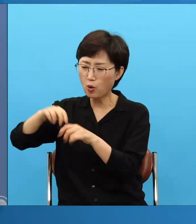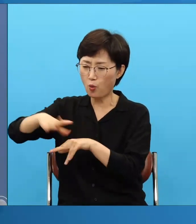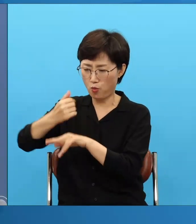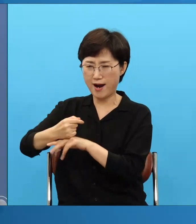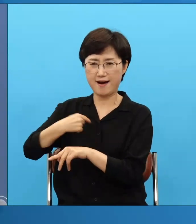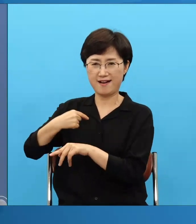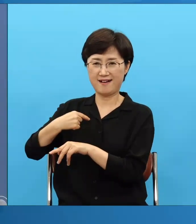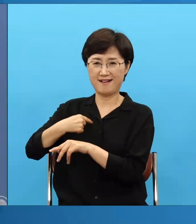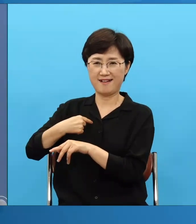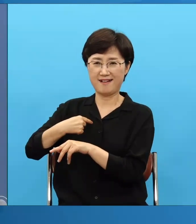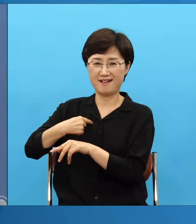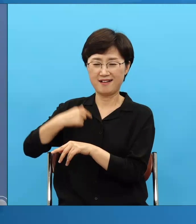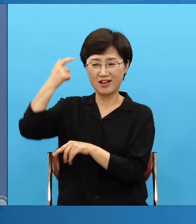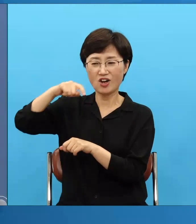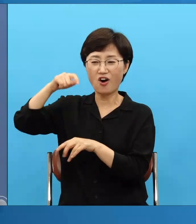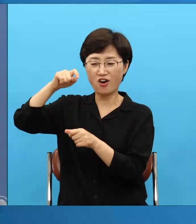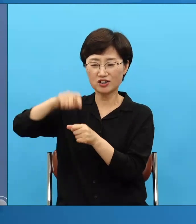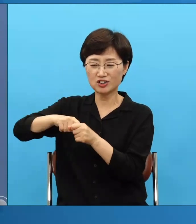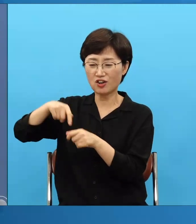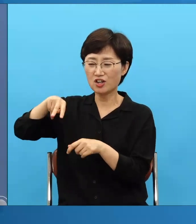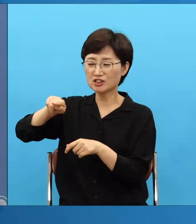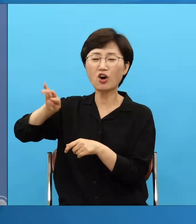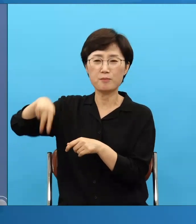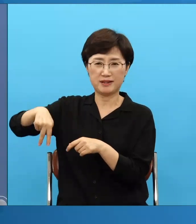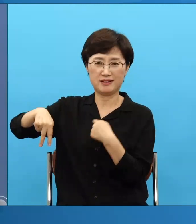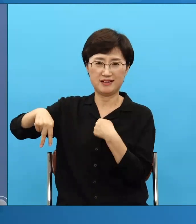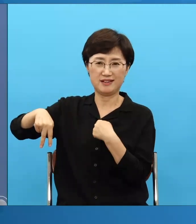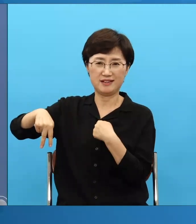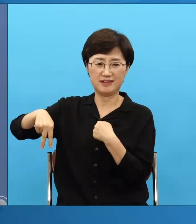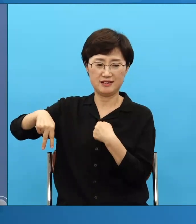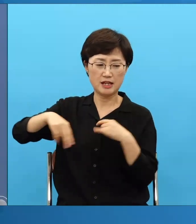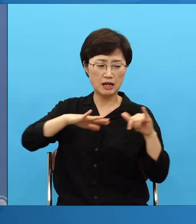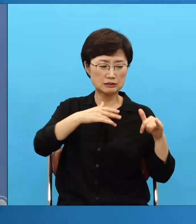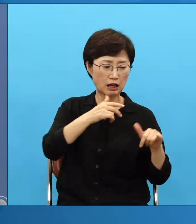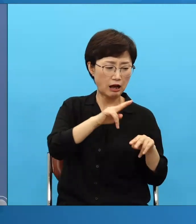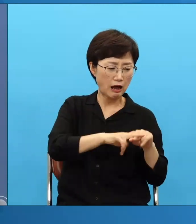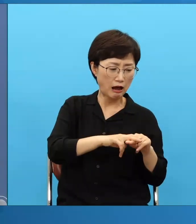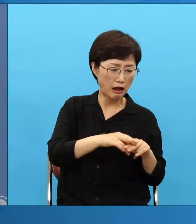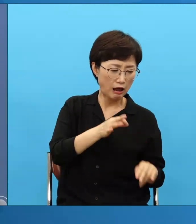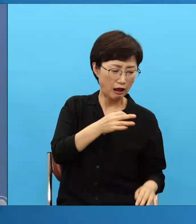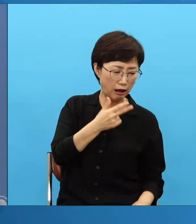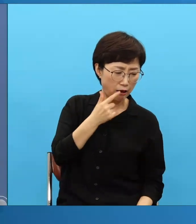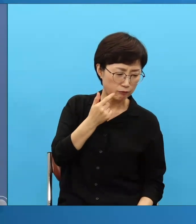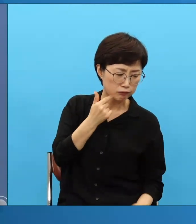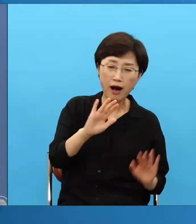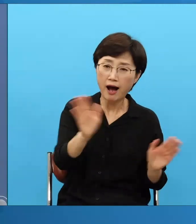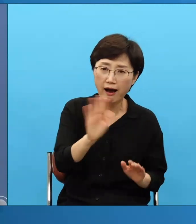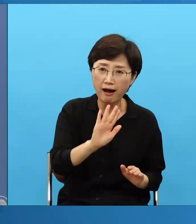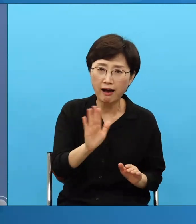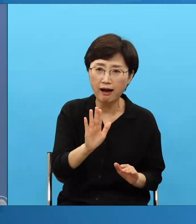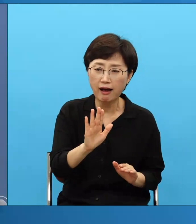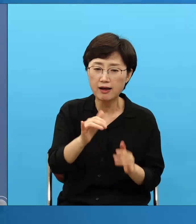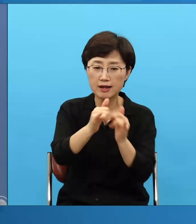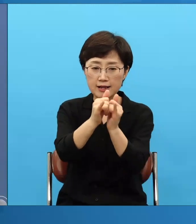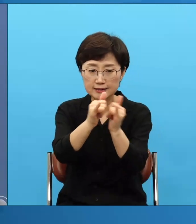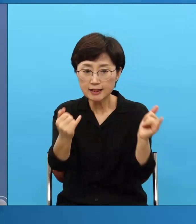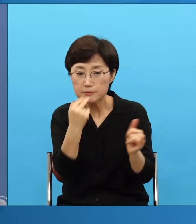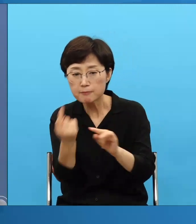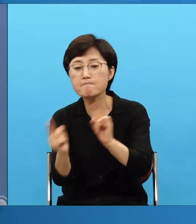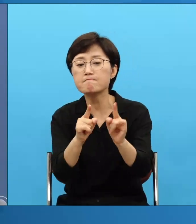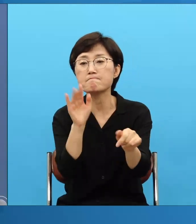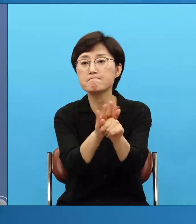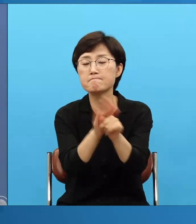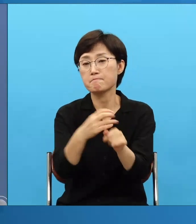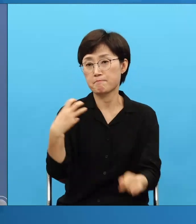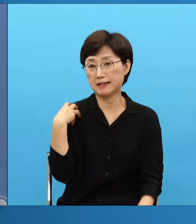possess this. I will go out into the world as a spiritual king. 세상 것을 노리는 그런 것이 아니고 사람 살리는 왕으로 간다. Not as a king to